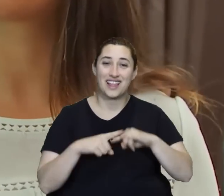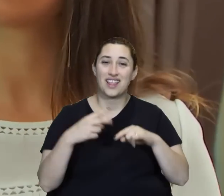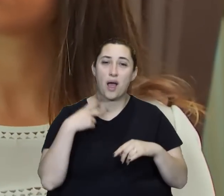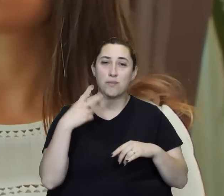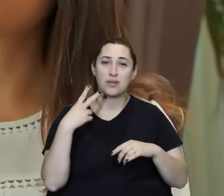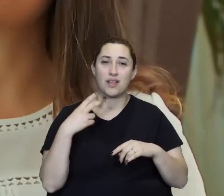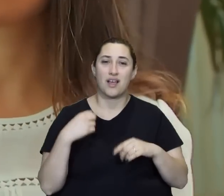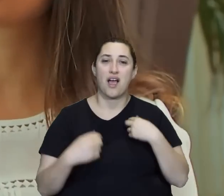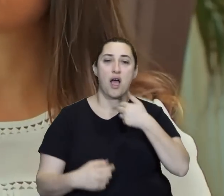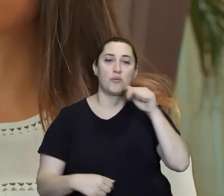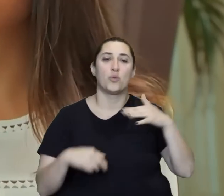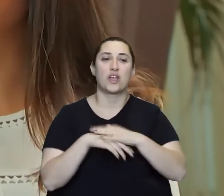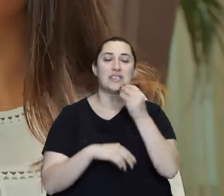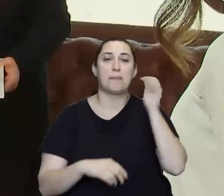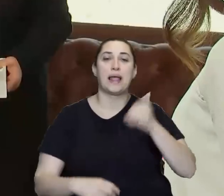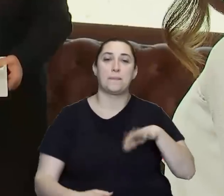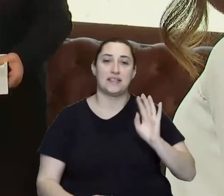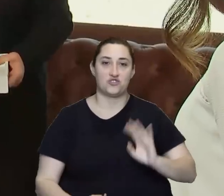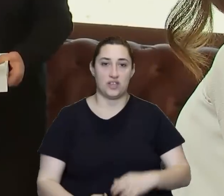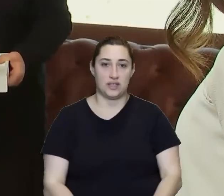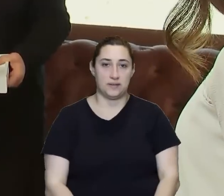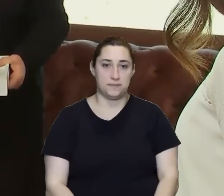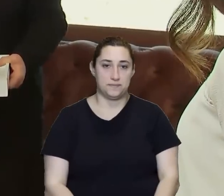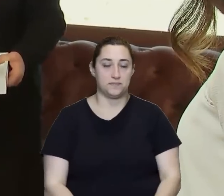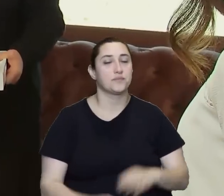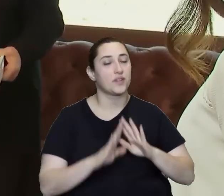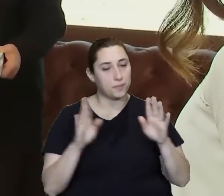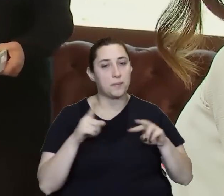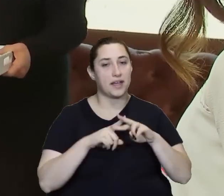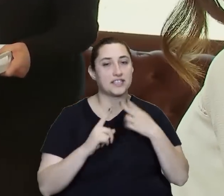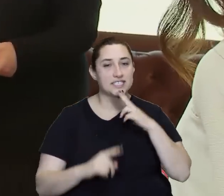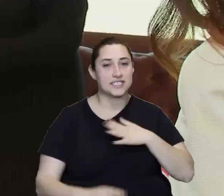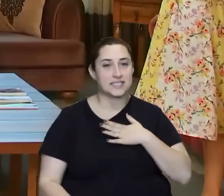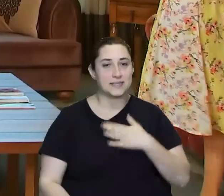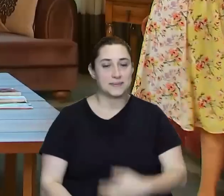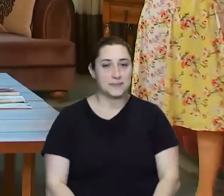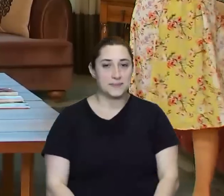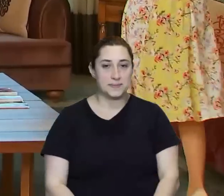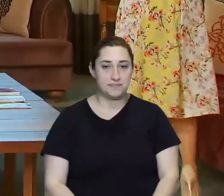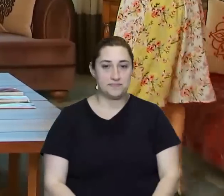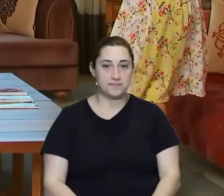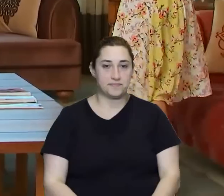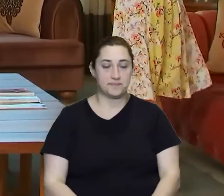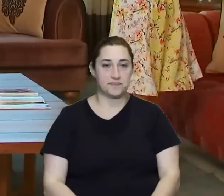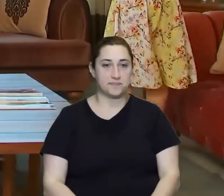abla. Abimler bu gece yemekte olmayacaklar. Tamam Ayşe kızım. Hediye tepsiyle gidiyor.